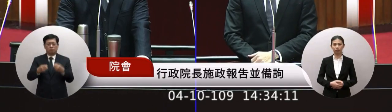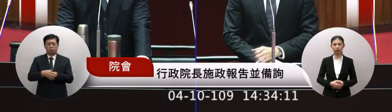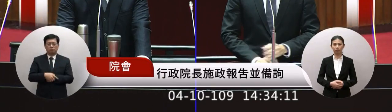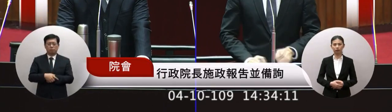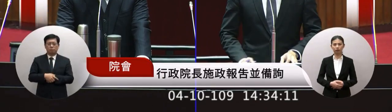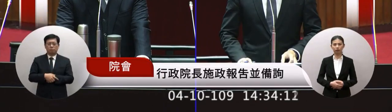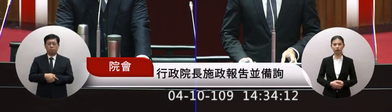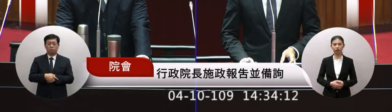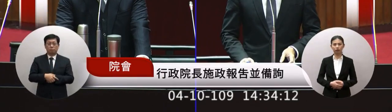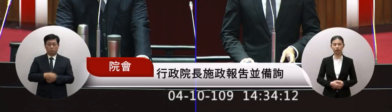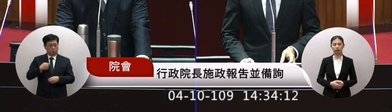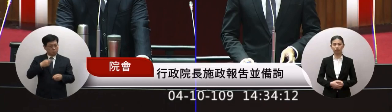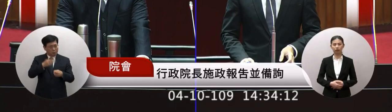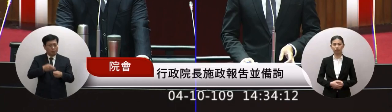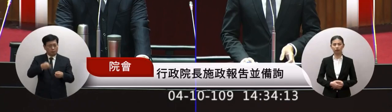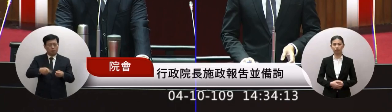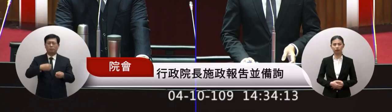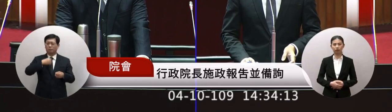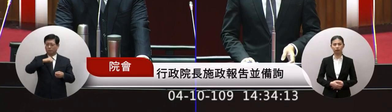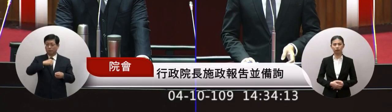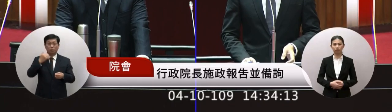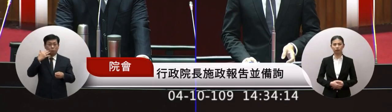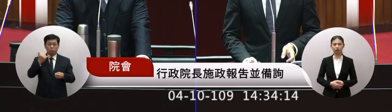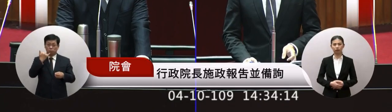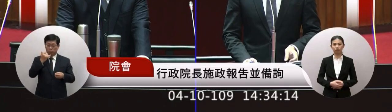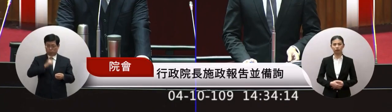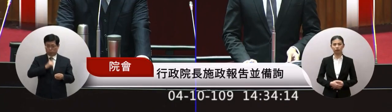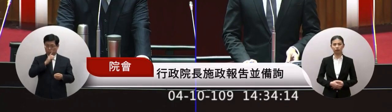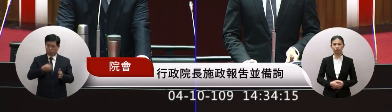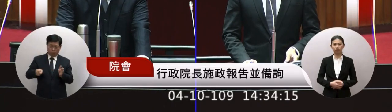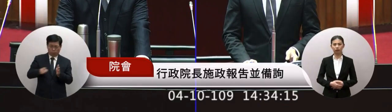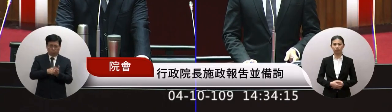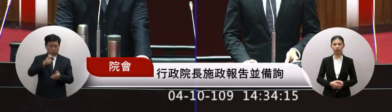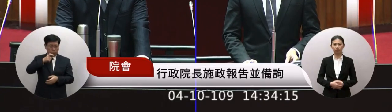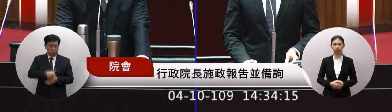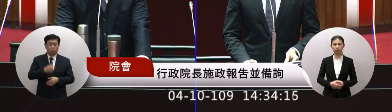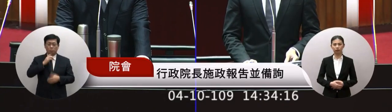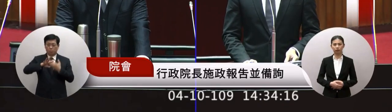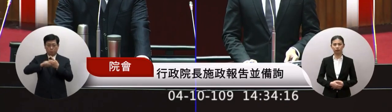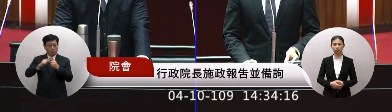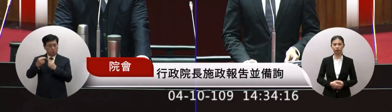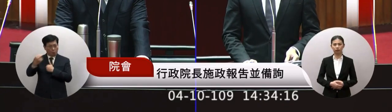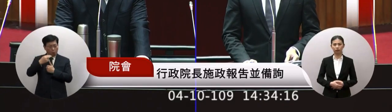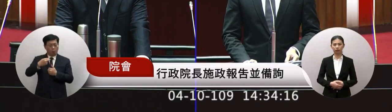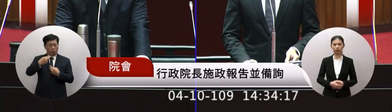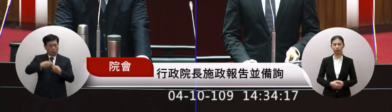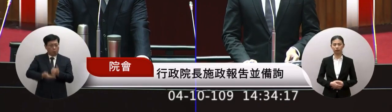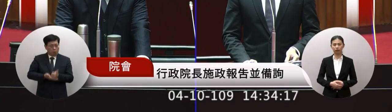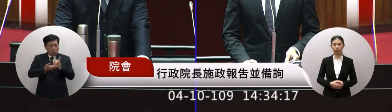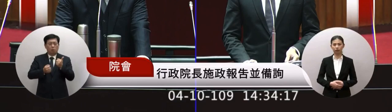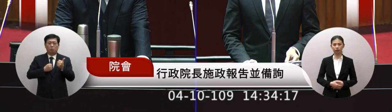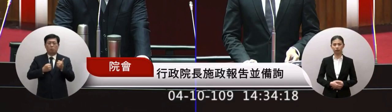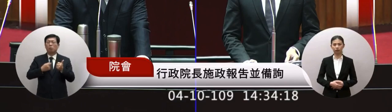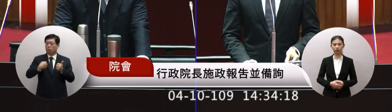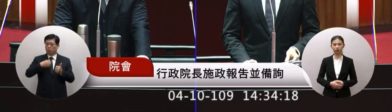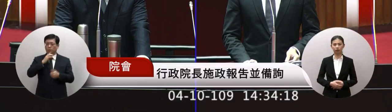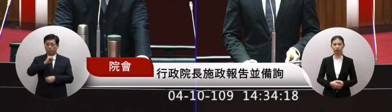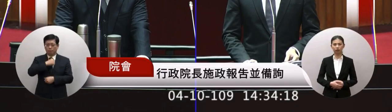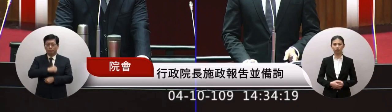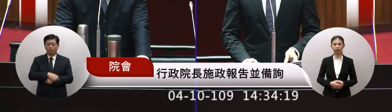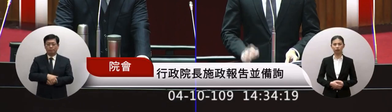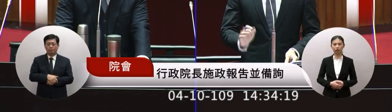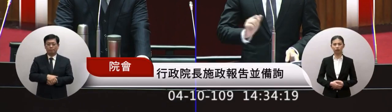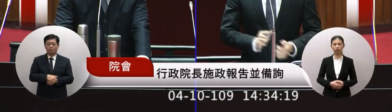以相信台湾若徛好，徛防看会起。人大家知影，咱就是台湾。